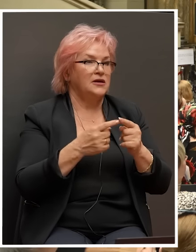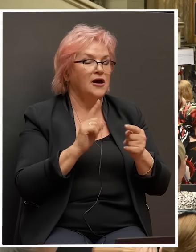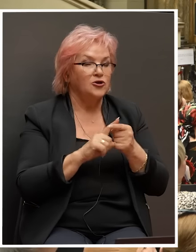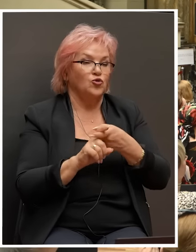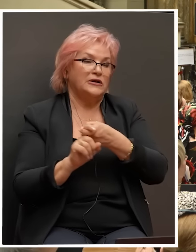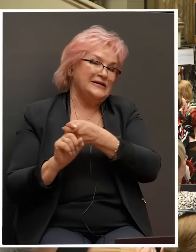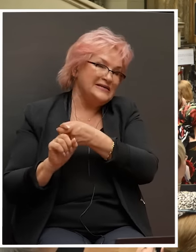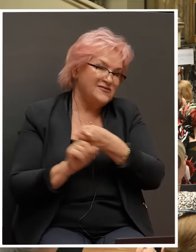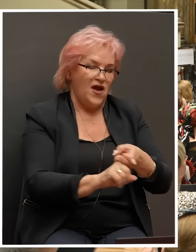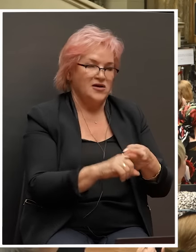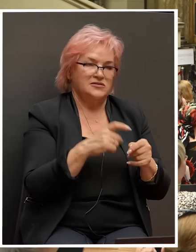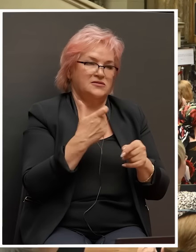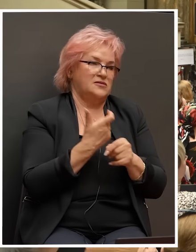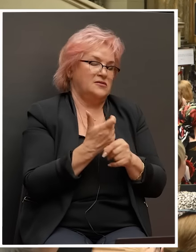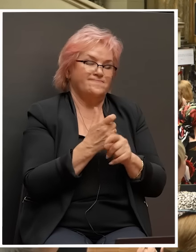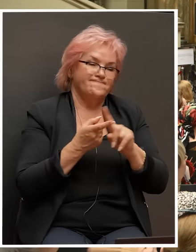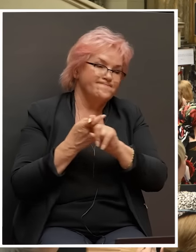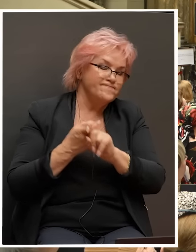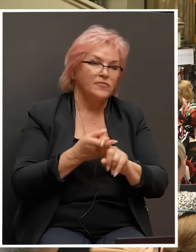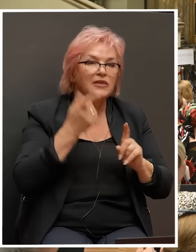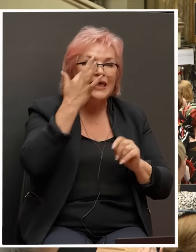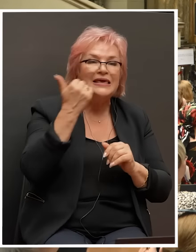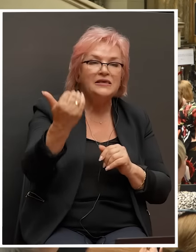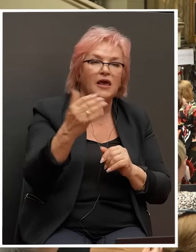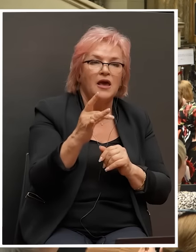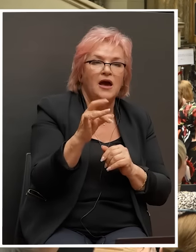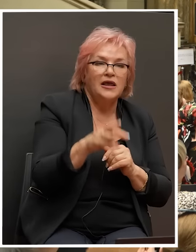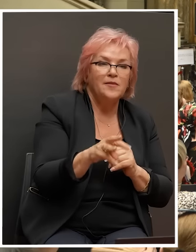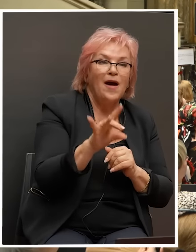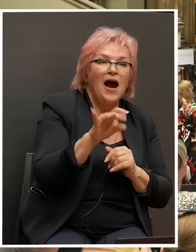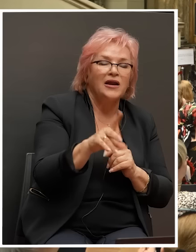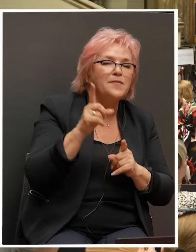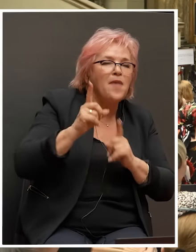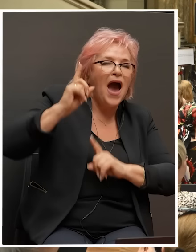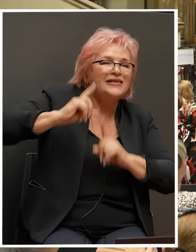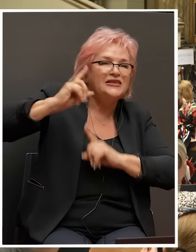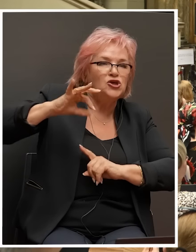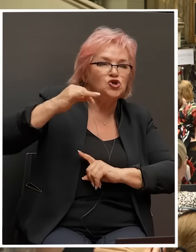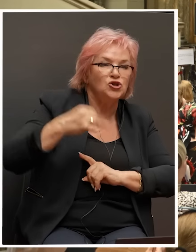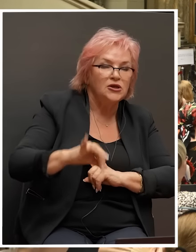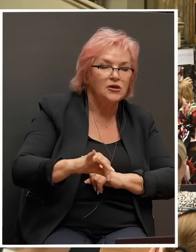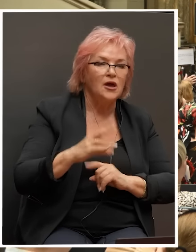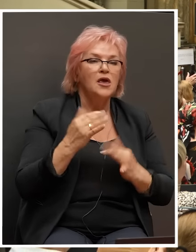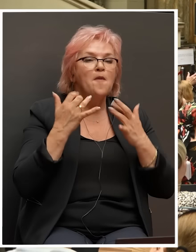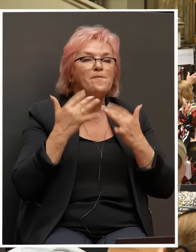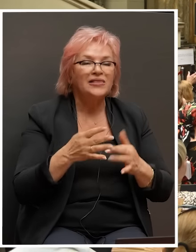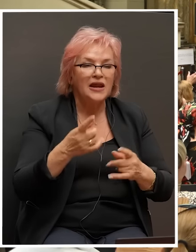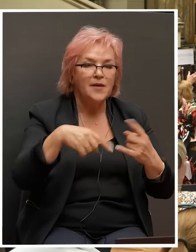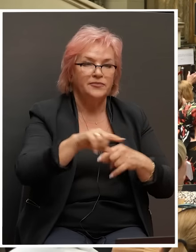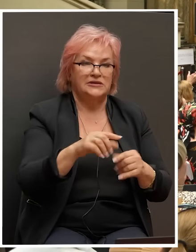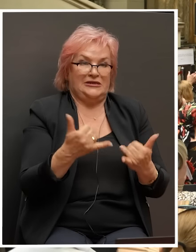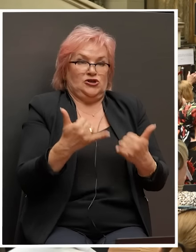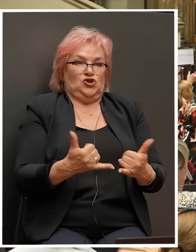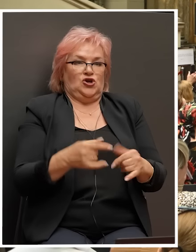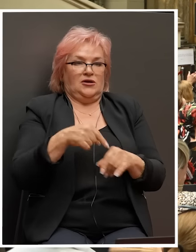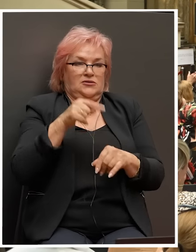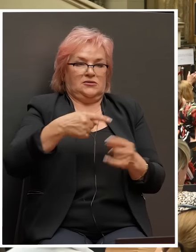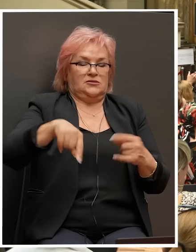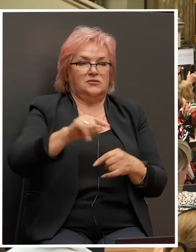теснейшим образом связаны с идеями Рима, Рима античного, и с потребностями, которые сейчас